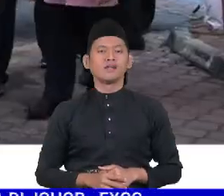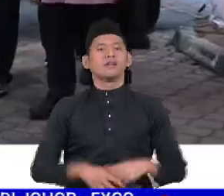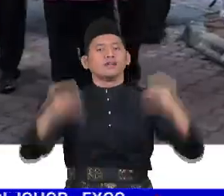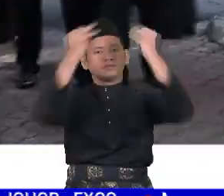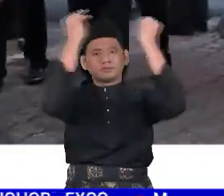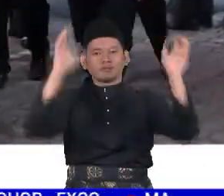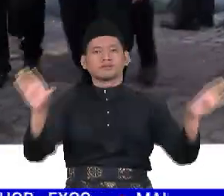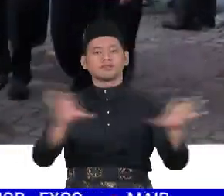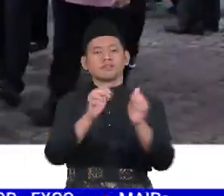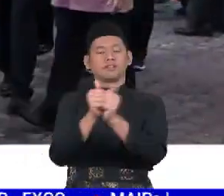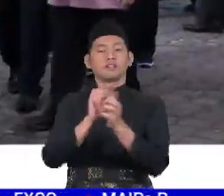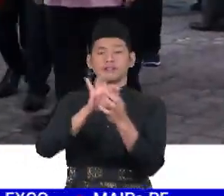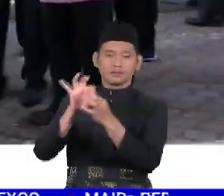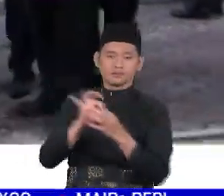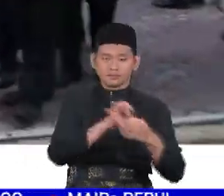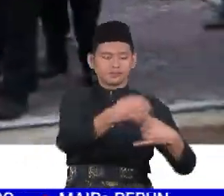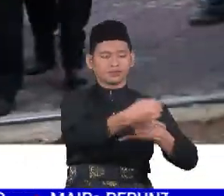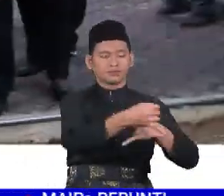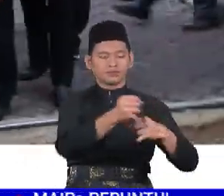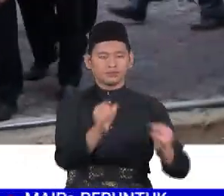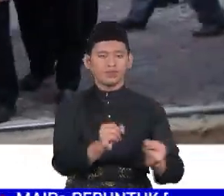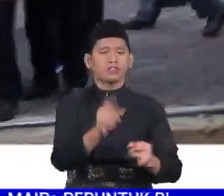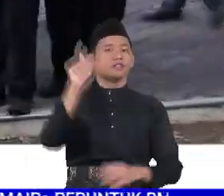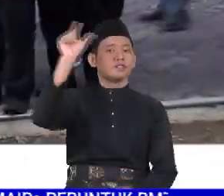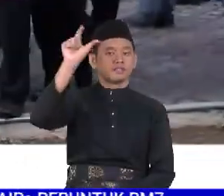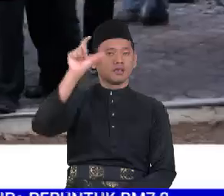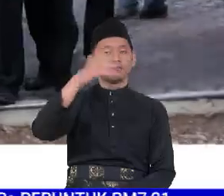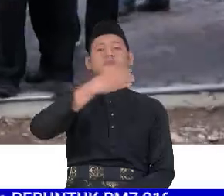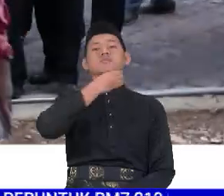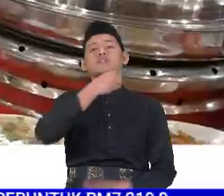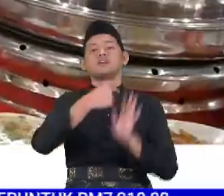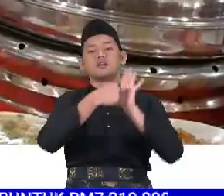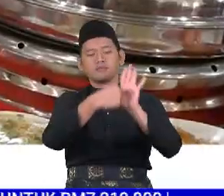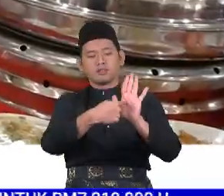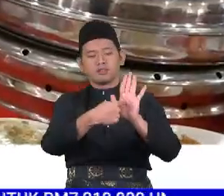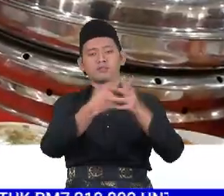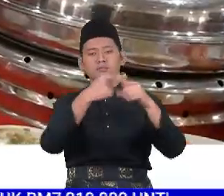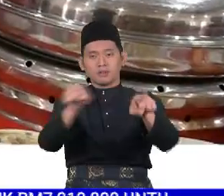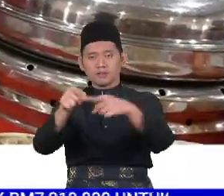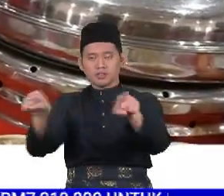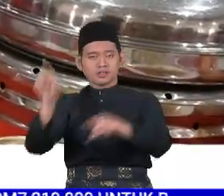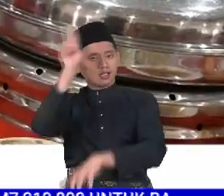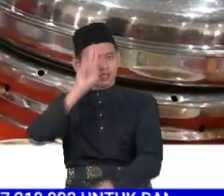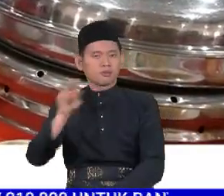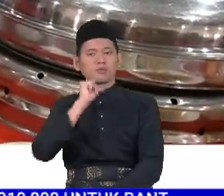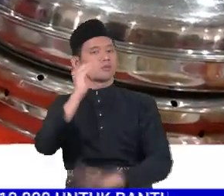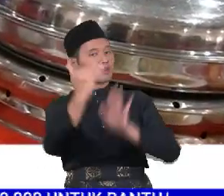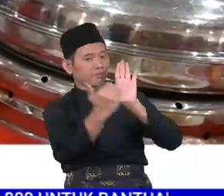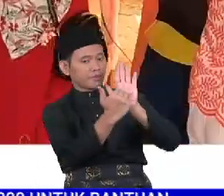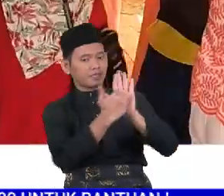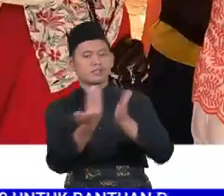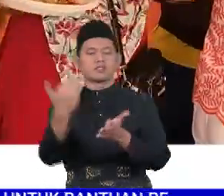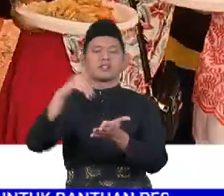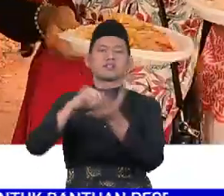Majlis yang dianjurkan dengan kerjasama Jabatan Agama Islam Negeri Perak menunjukkan bahawa perbezaan agama bukan penghalang selagi